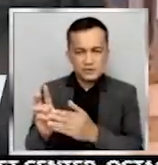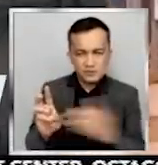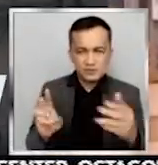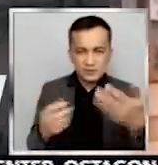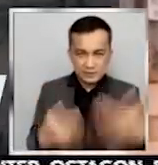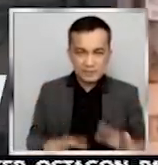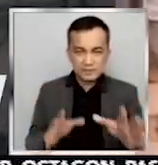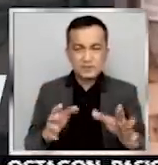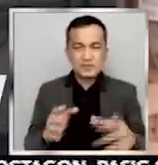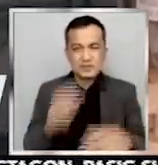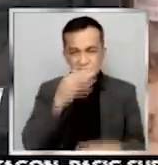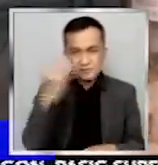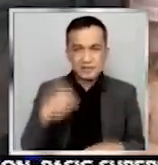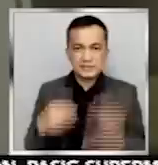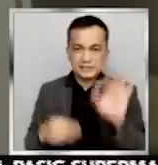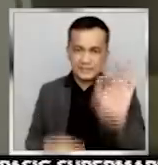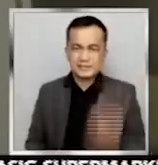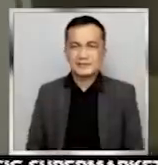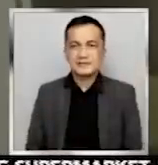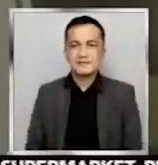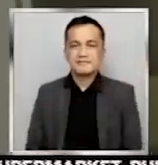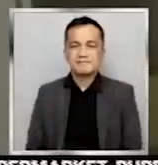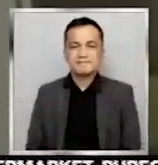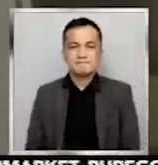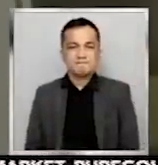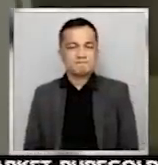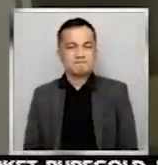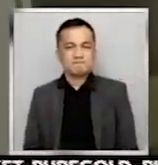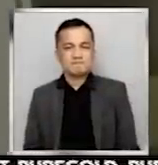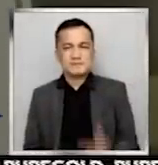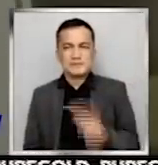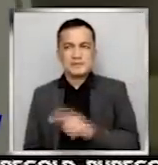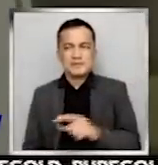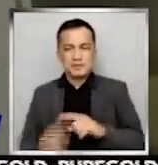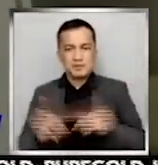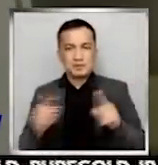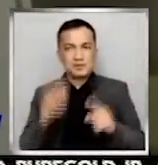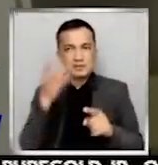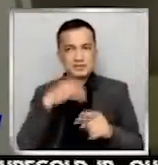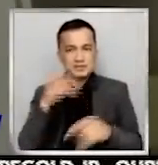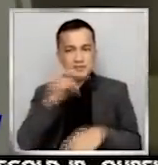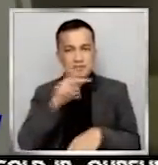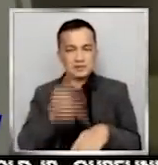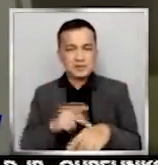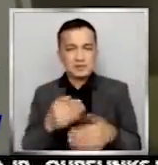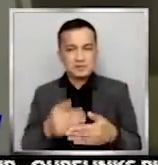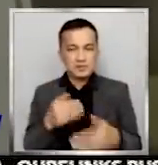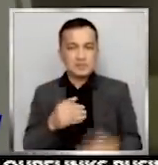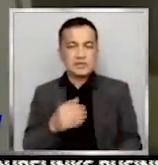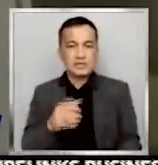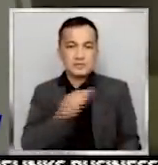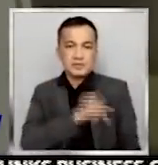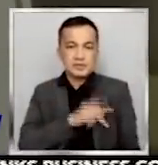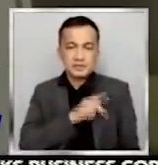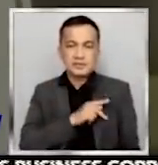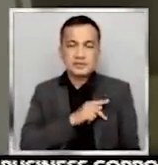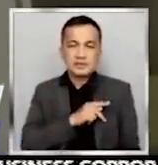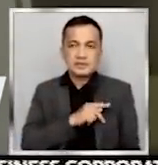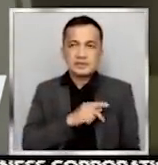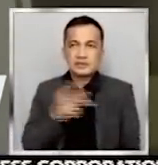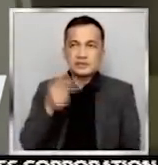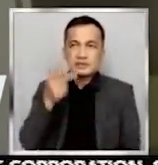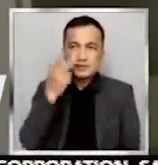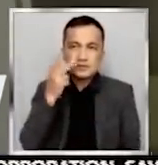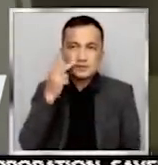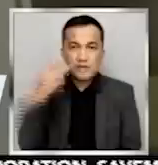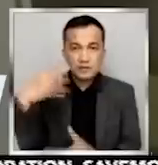March 9. Iba po talaga yung ganda ng Pilipinas. So, bago natin i-appreciate or explore yung labas, tingnan